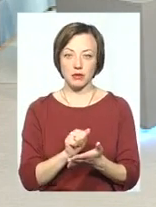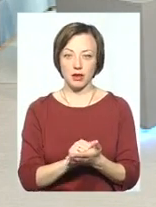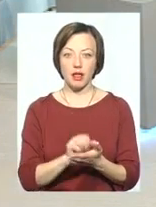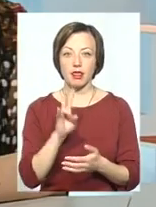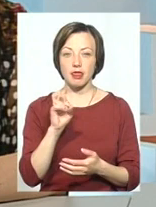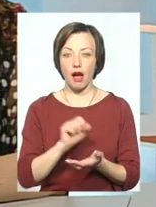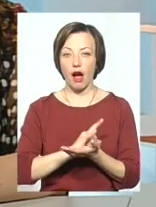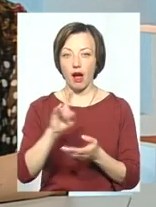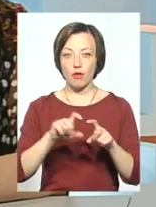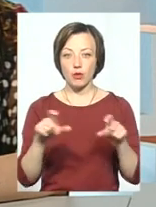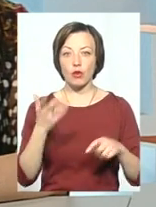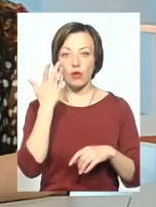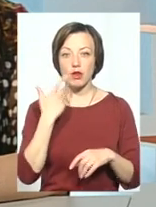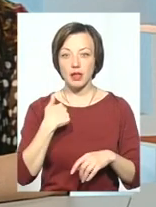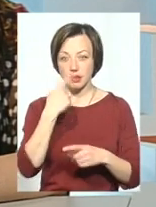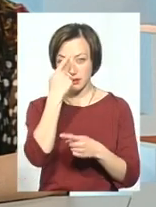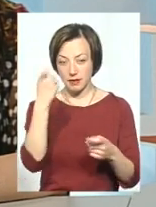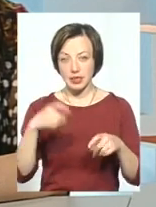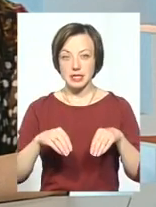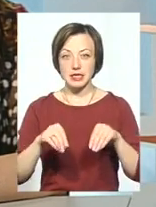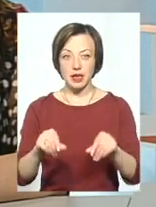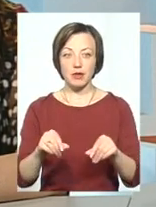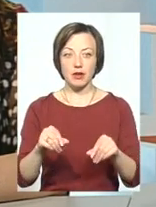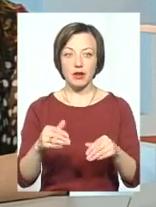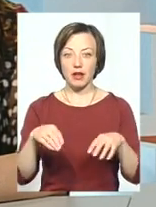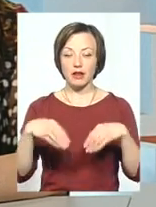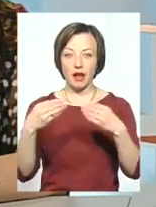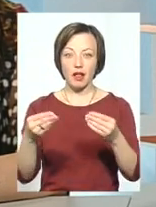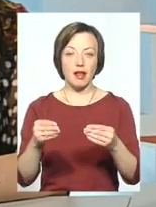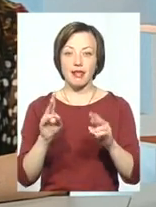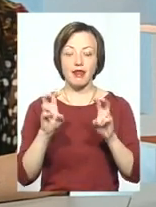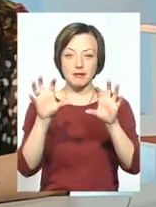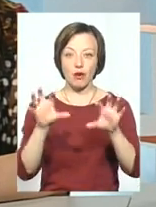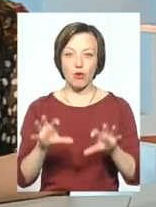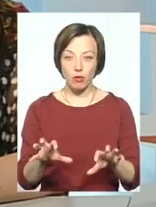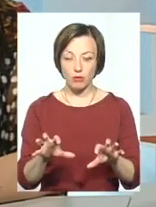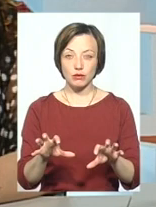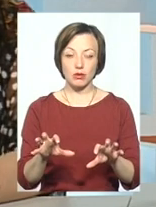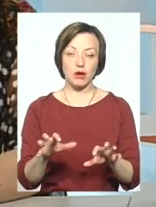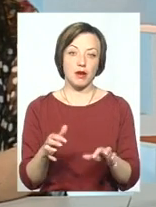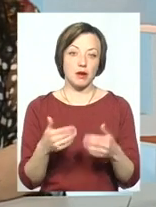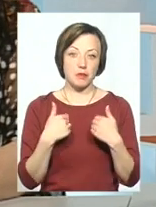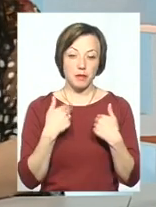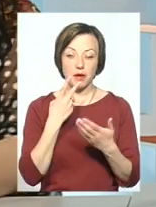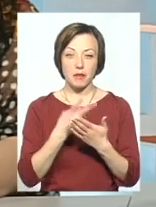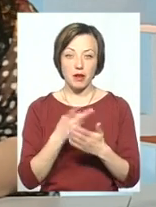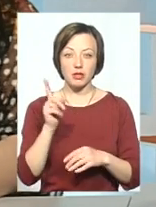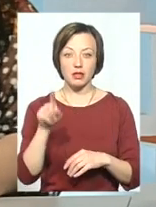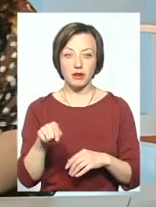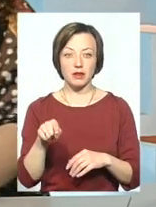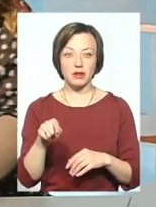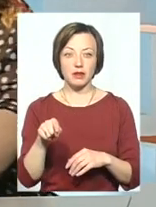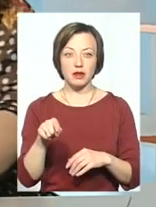аеропорт. Коли я заявив про землю, яка яку відчужили незаконно в аеропорту, ну, ми бачили на навіть